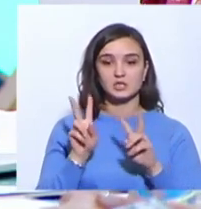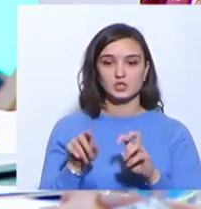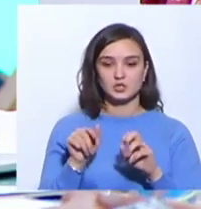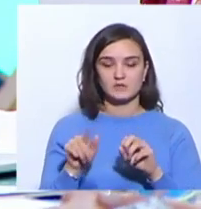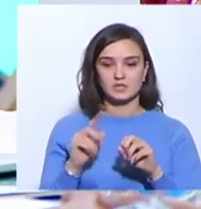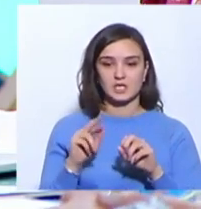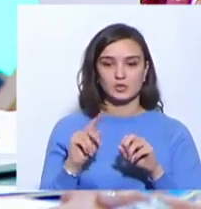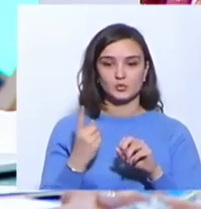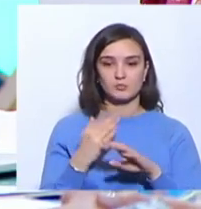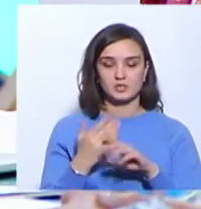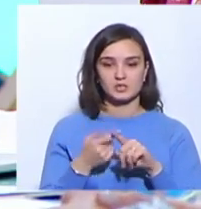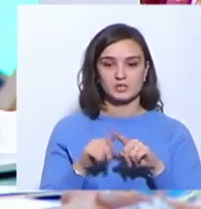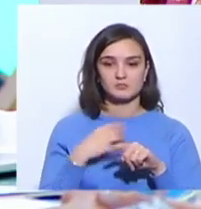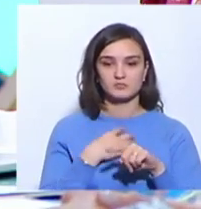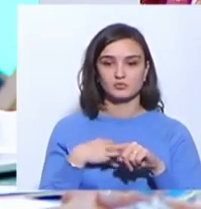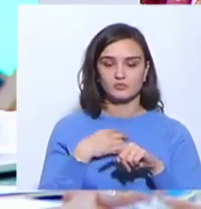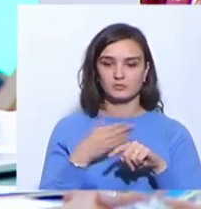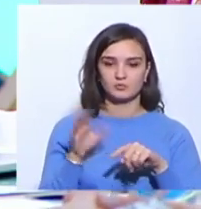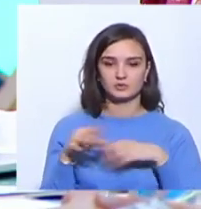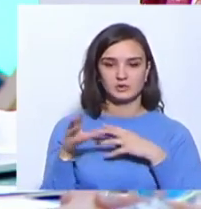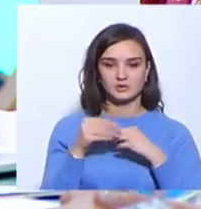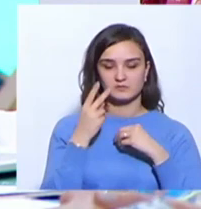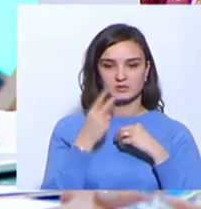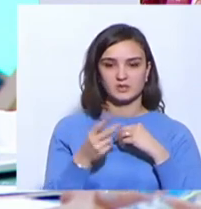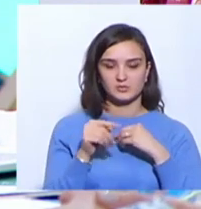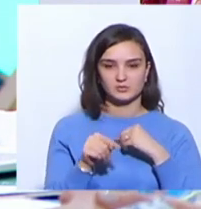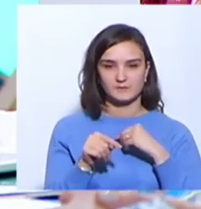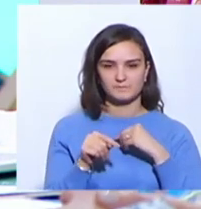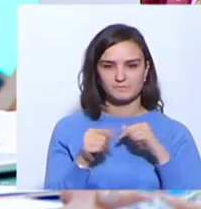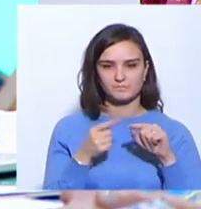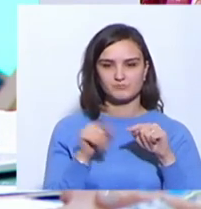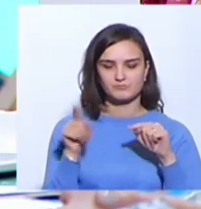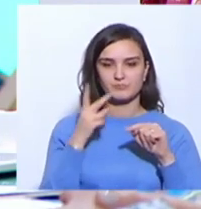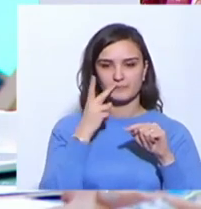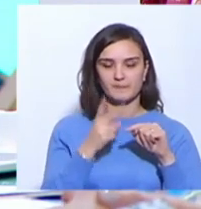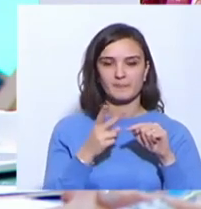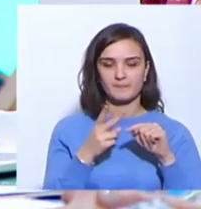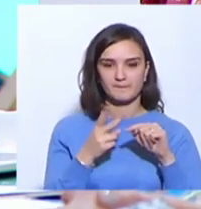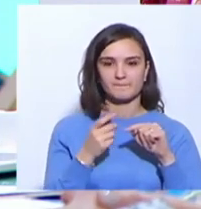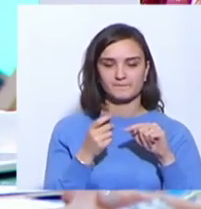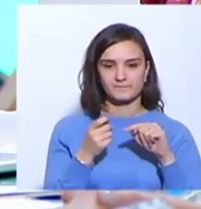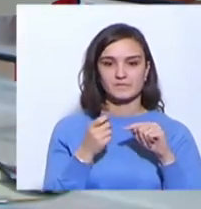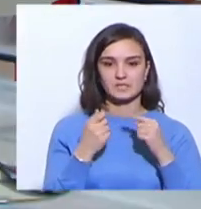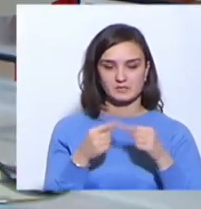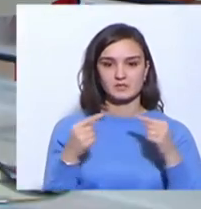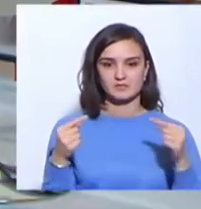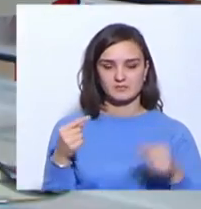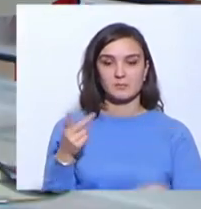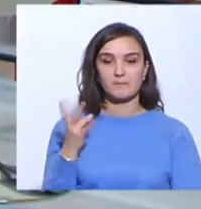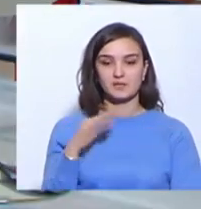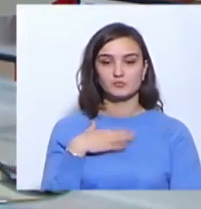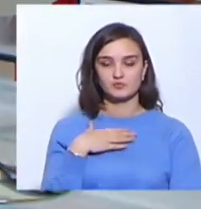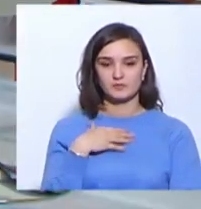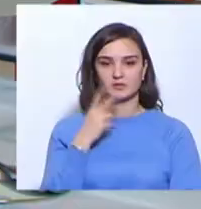და რატომ არის ეს ასე მნიშვნელოვანი, მოდით ერთად ნახოთ გოლით, რომელსაც თქვენ ნახავთ. სხვა ტელესივრცეებში ცხომასია, მაგრამ